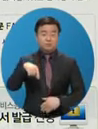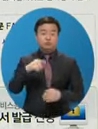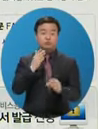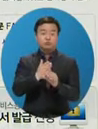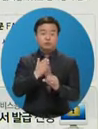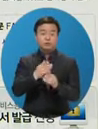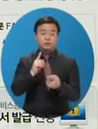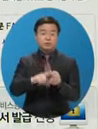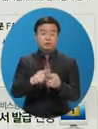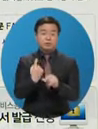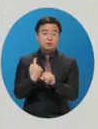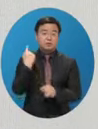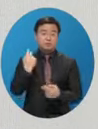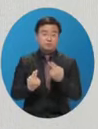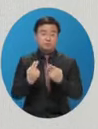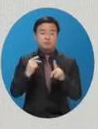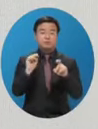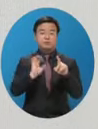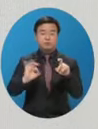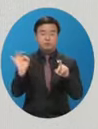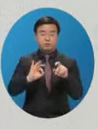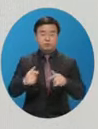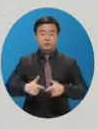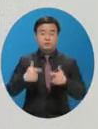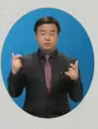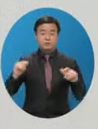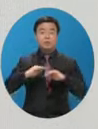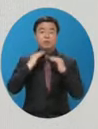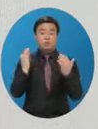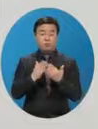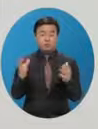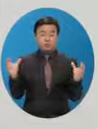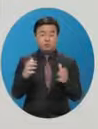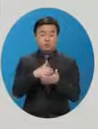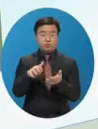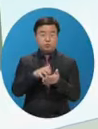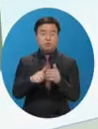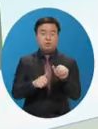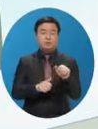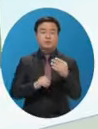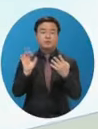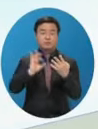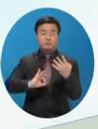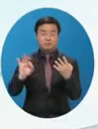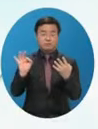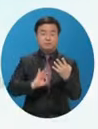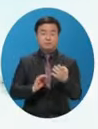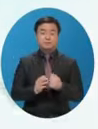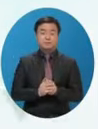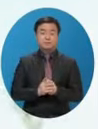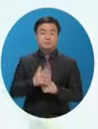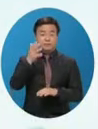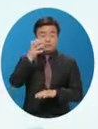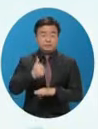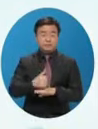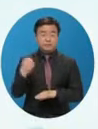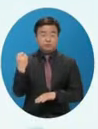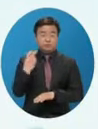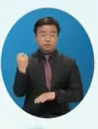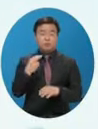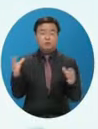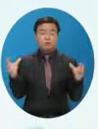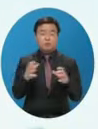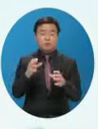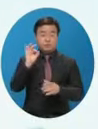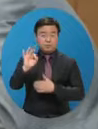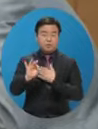전년도보다 11% 증가했고, 전체 모집의 54%를 차지합니다. 결국 수시 모집의 경우